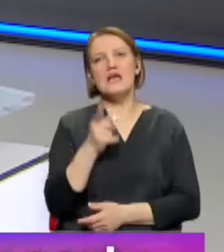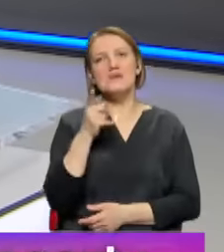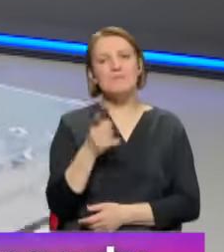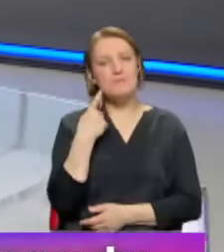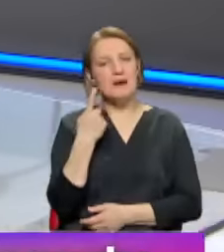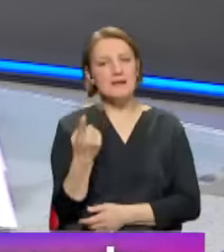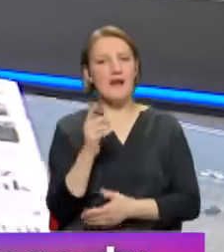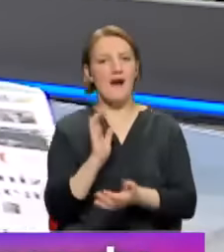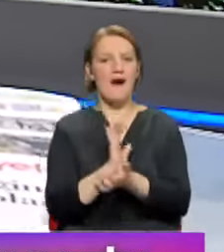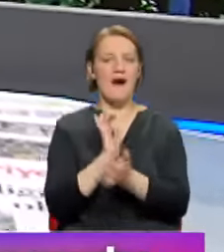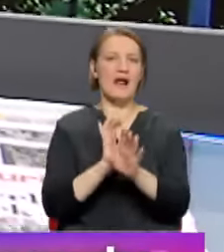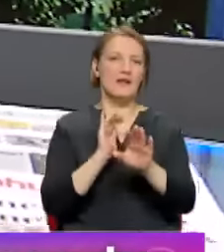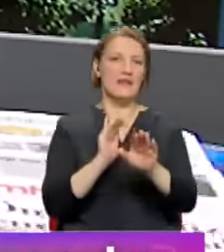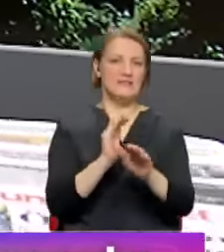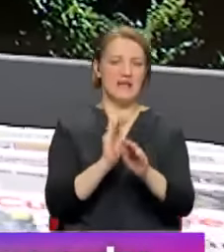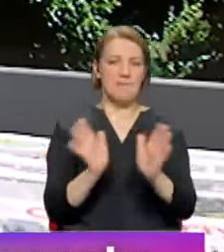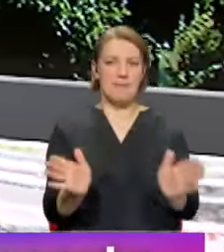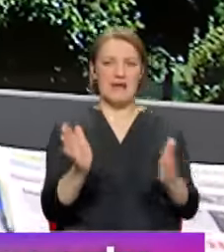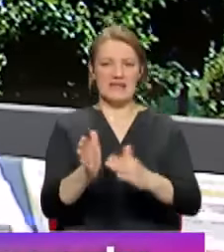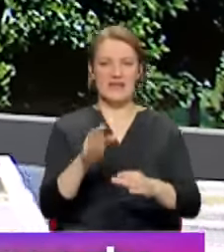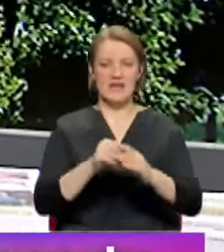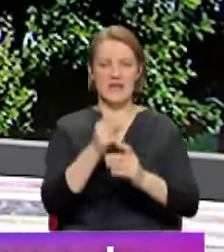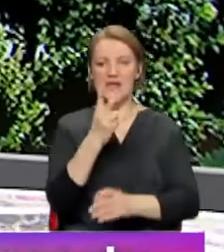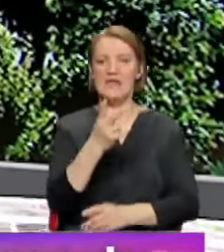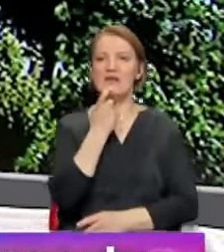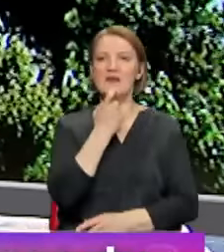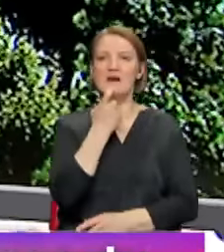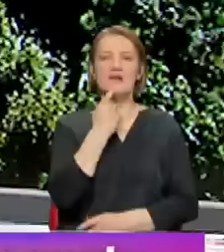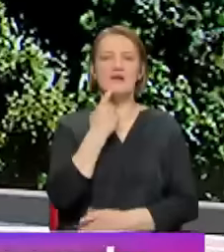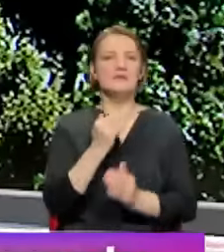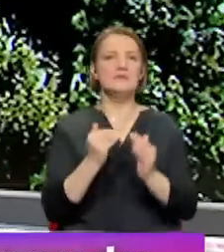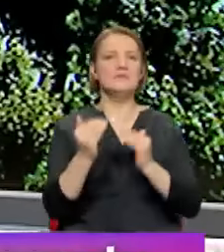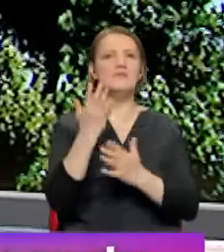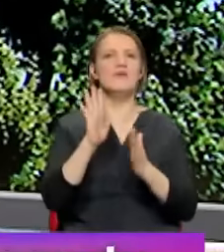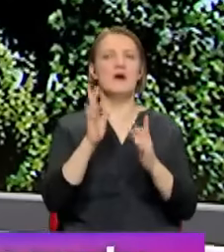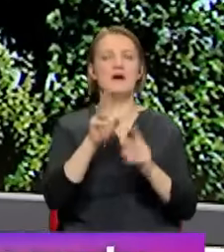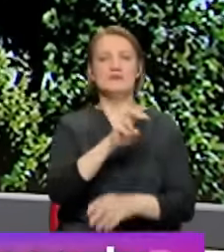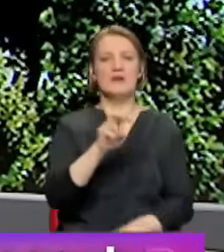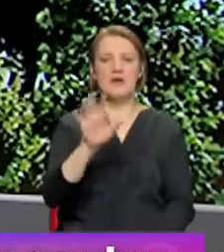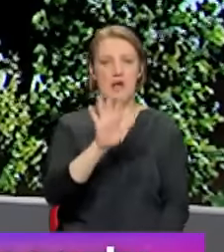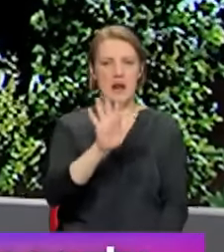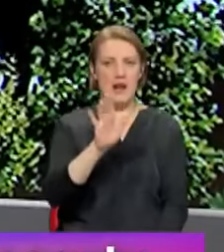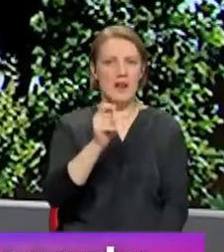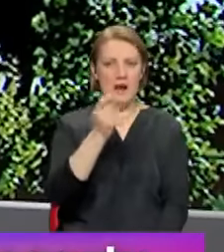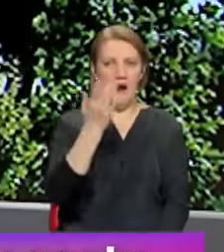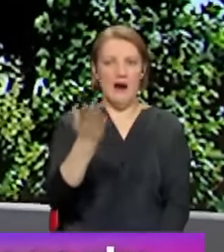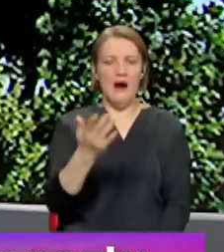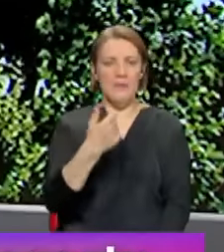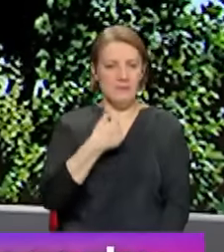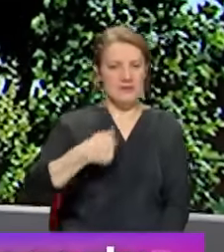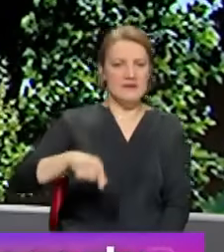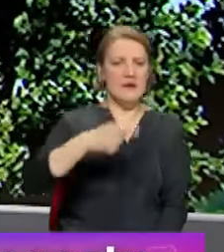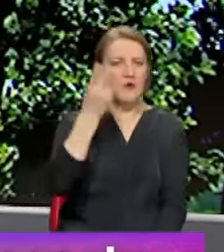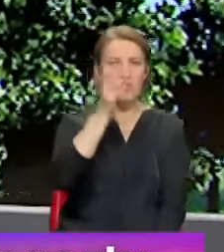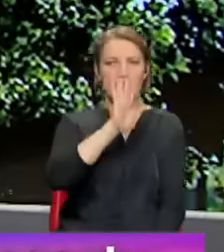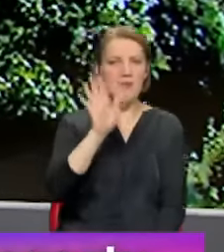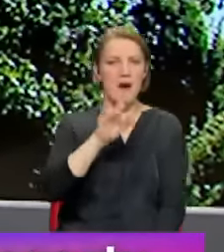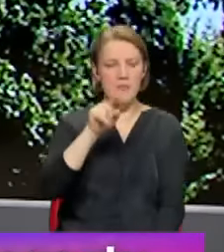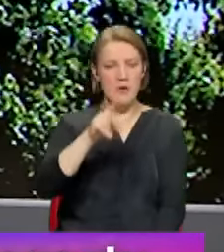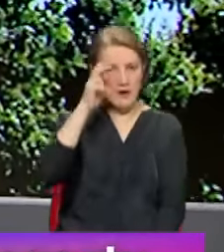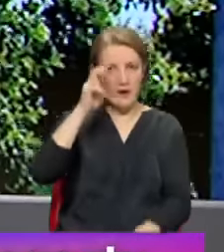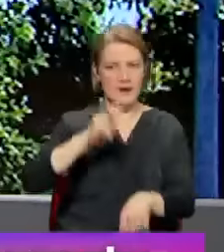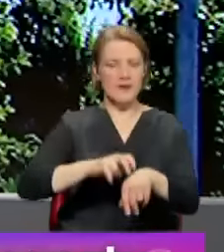Bakın, aile destek paketi kapsamında 2 yıldır artmayan ücret 850 lira. Bizi de unutmayın, bunu